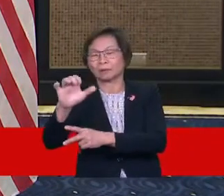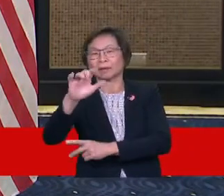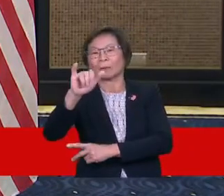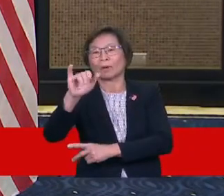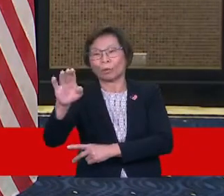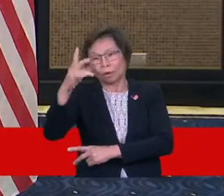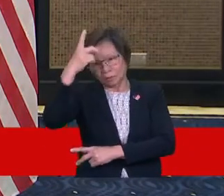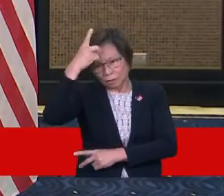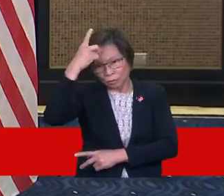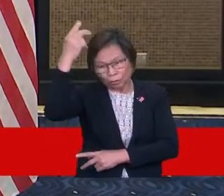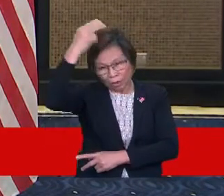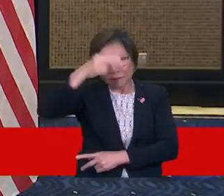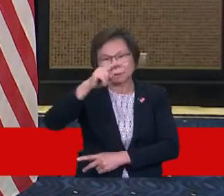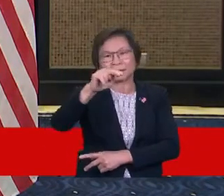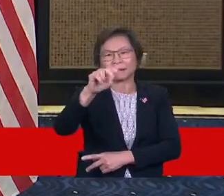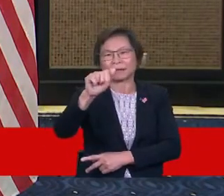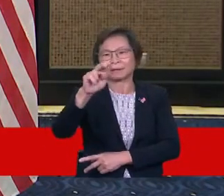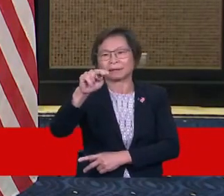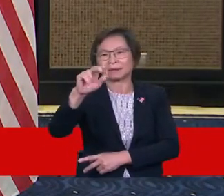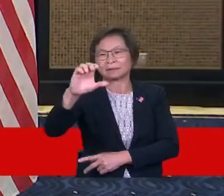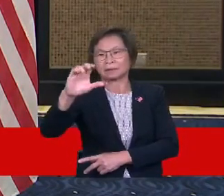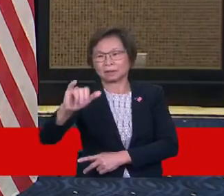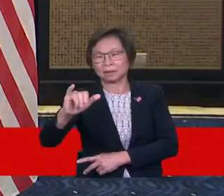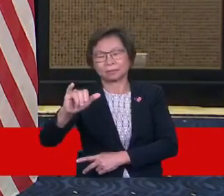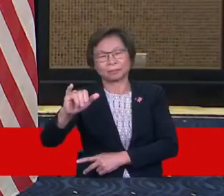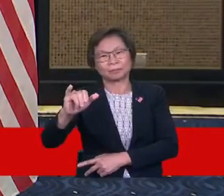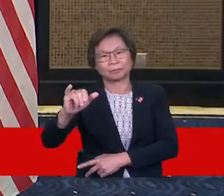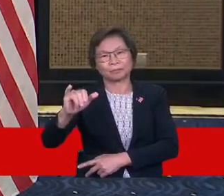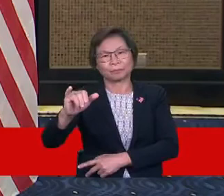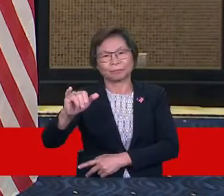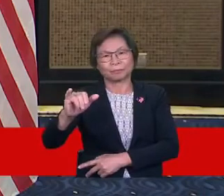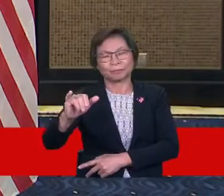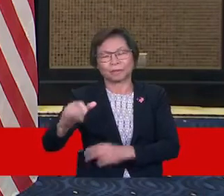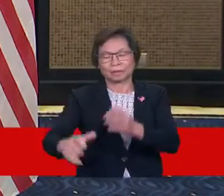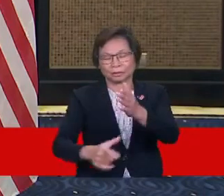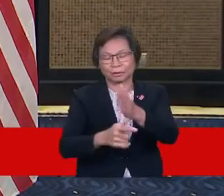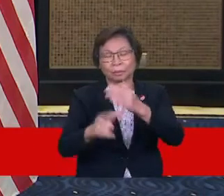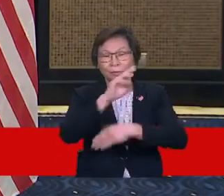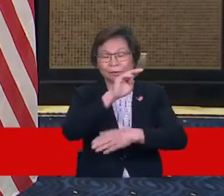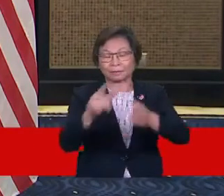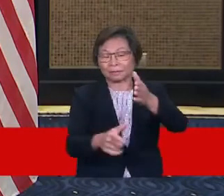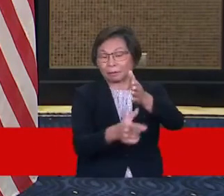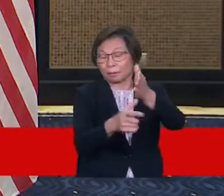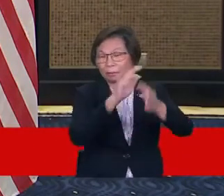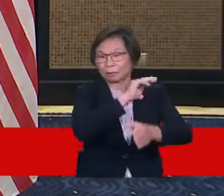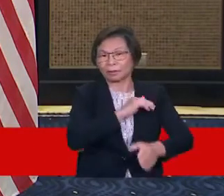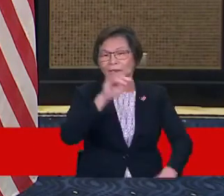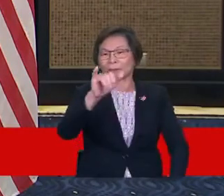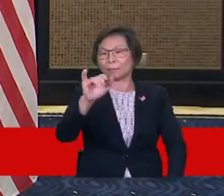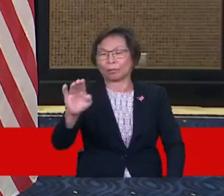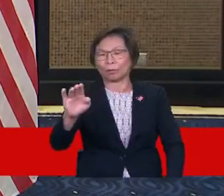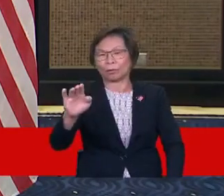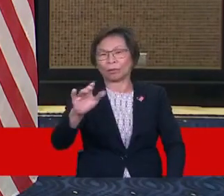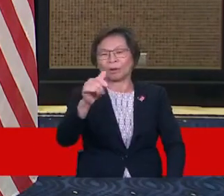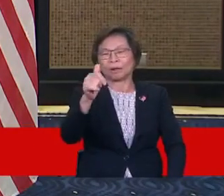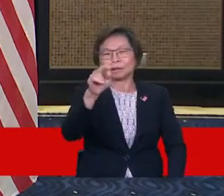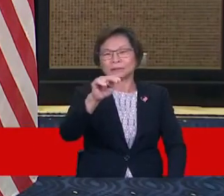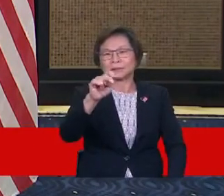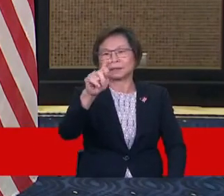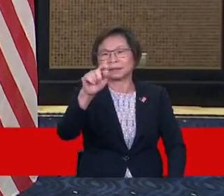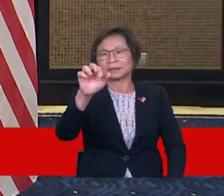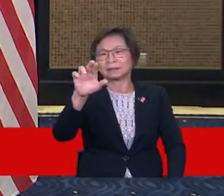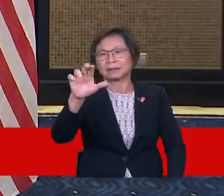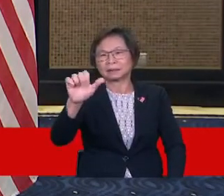hormat betul Sri Hajijah Neng si Beni suplai bensin Syukri timbalan menteri yang hormat Datuk Sri santara